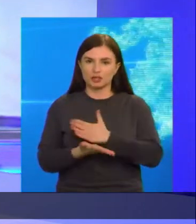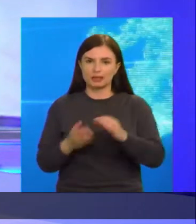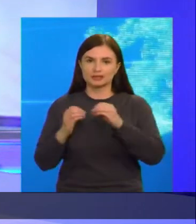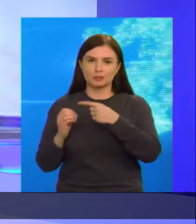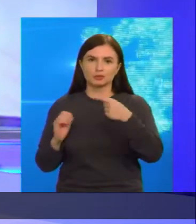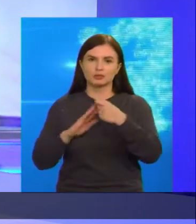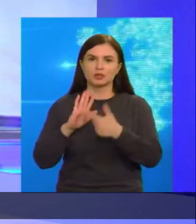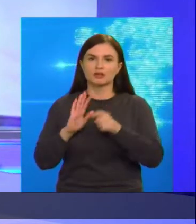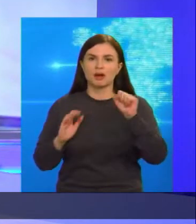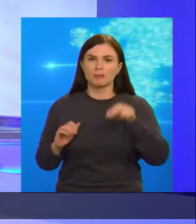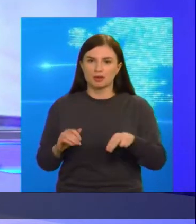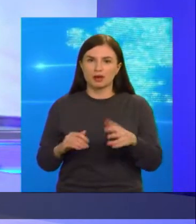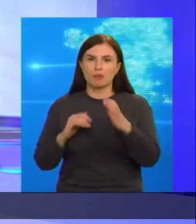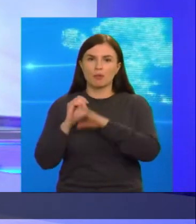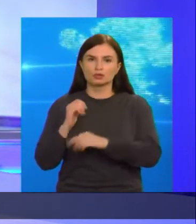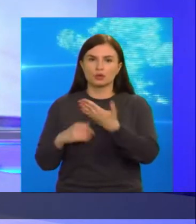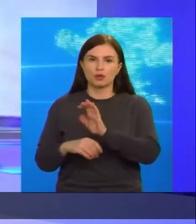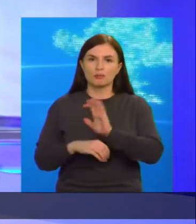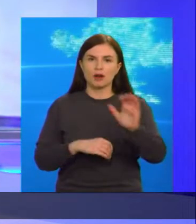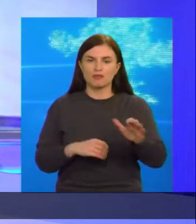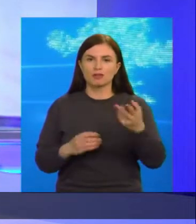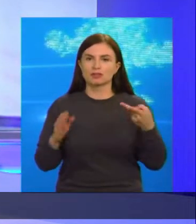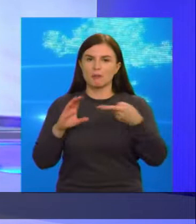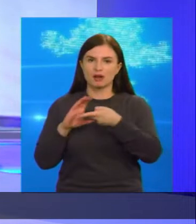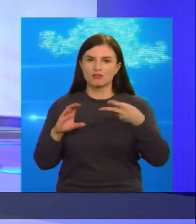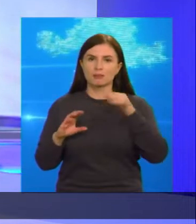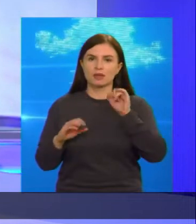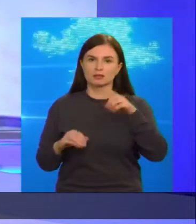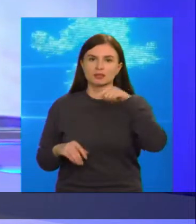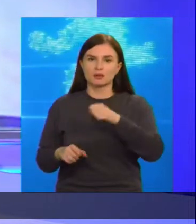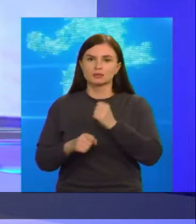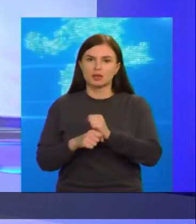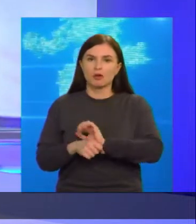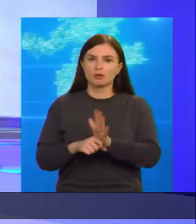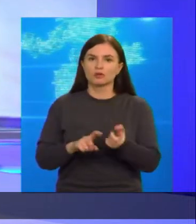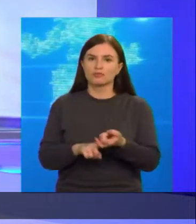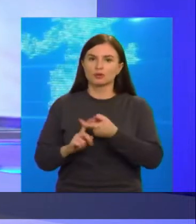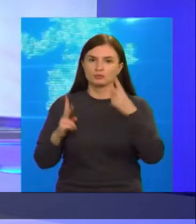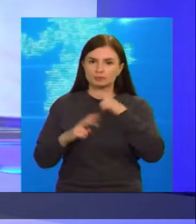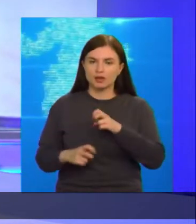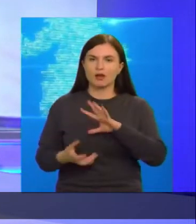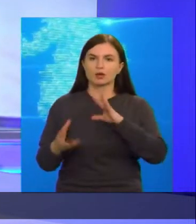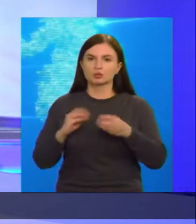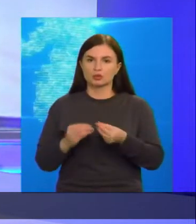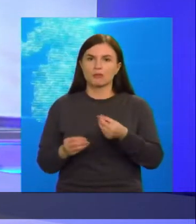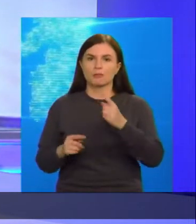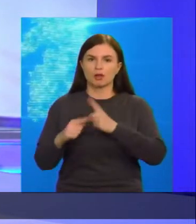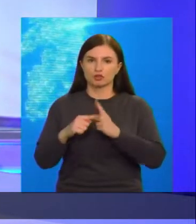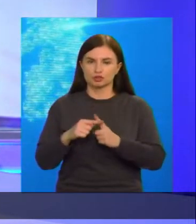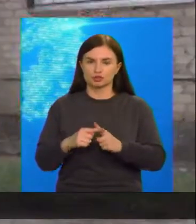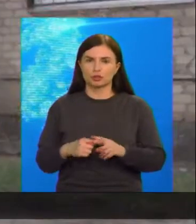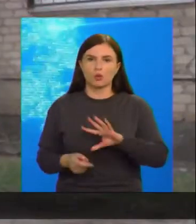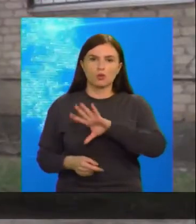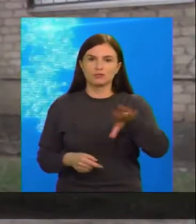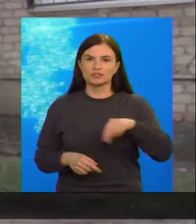10 по 17 апреля. После ее отправили на томографию в МИАС. Там же ей сделали тест на COVID-19. Результат оказался положительным. У